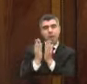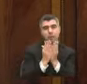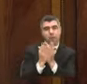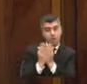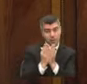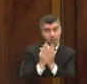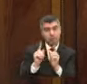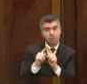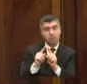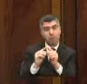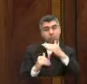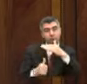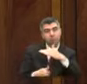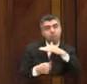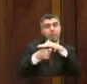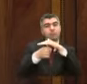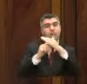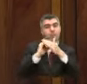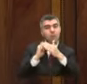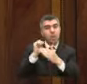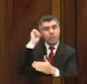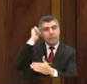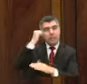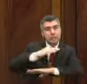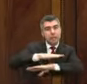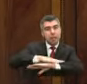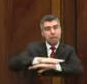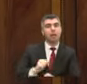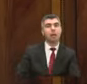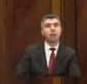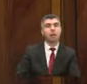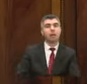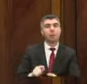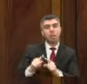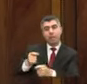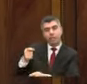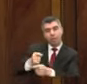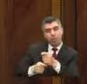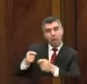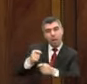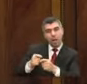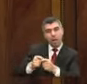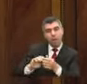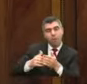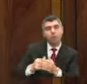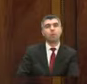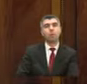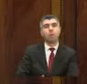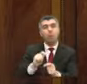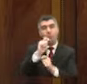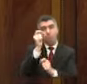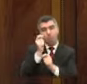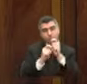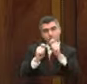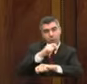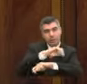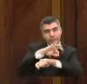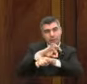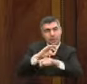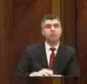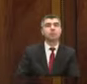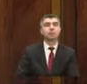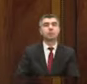للتكنولوجيا، مدارس عليا للتربية والتكوين، مدارس وطنية للتجارة والتدبير، مدارس للمهندسين، كليات الاقتصاد